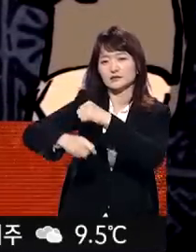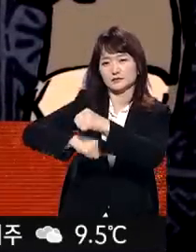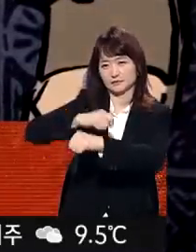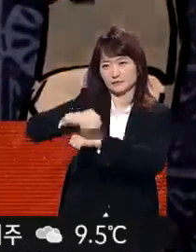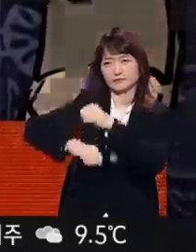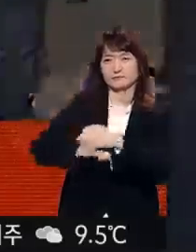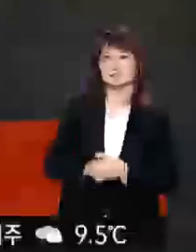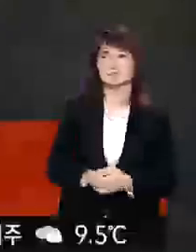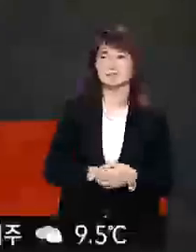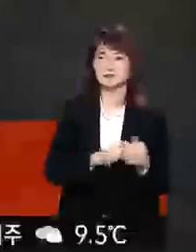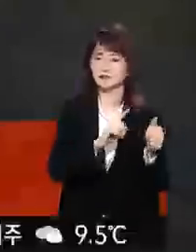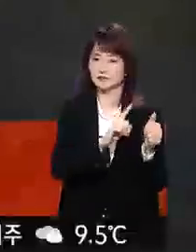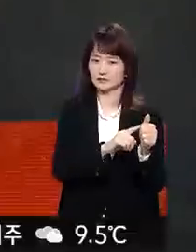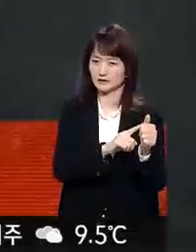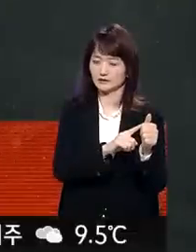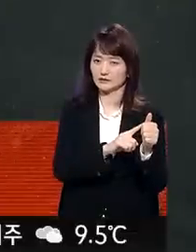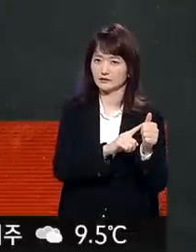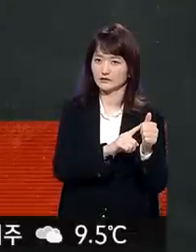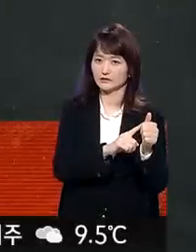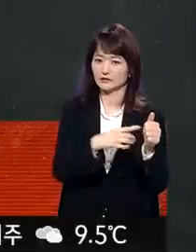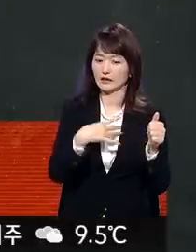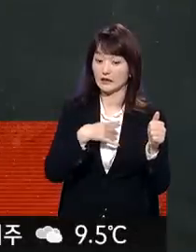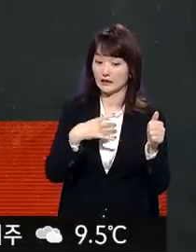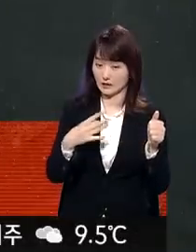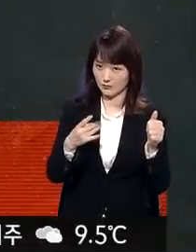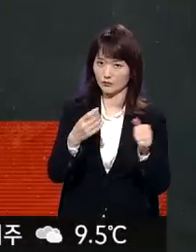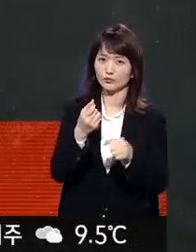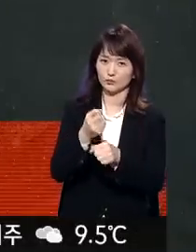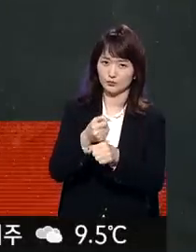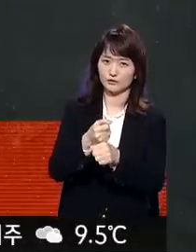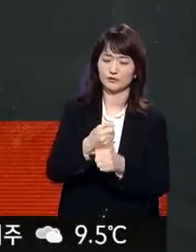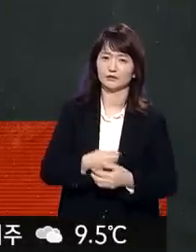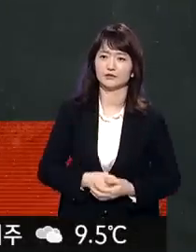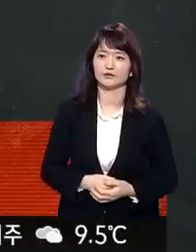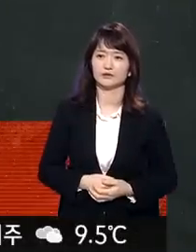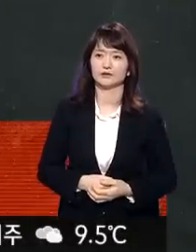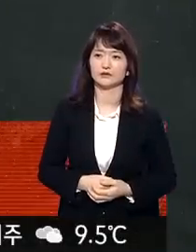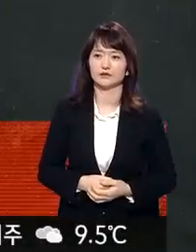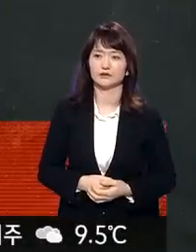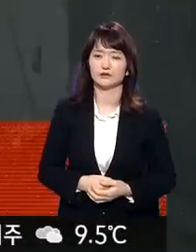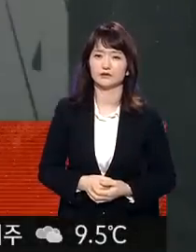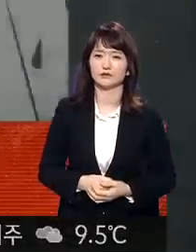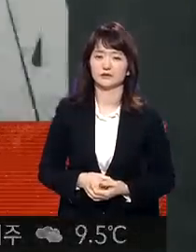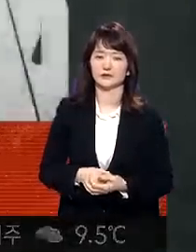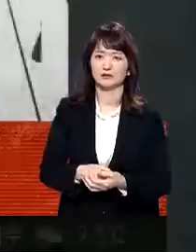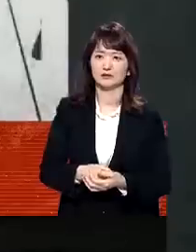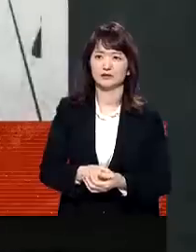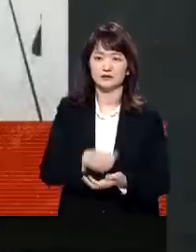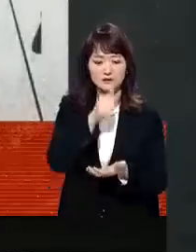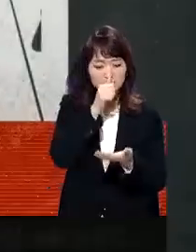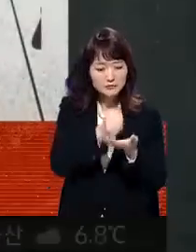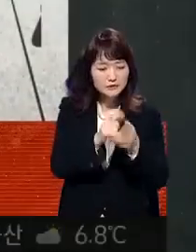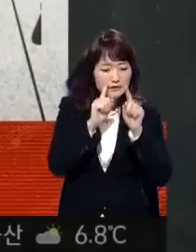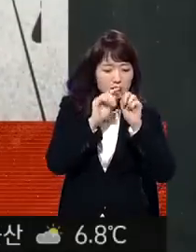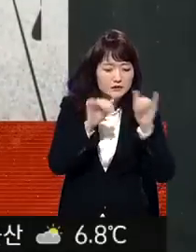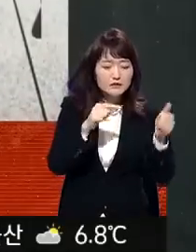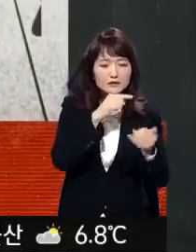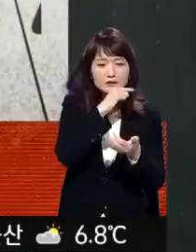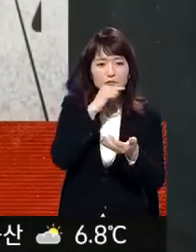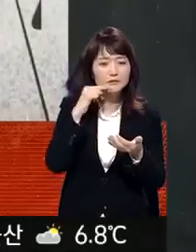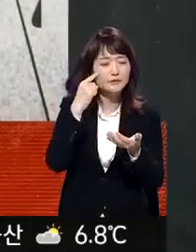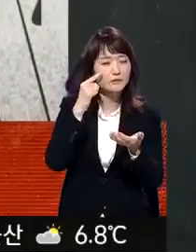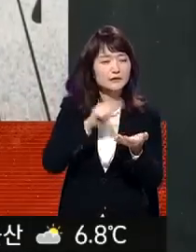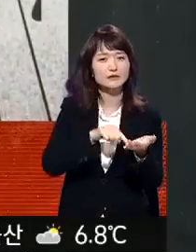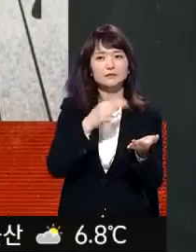그 상황을 작출을 했는 거예요, 작은 아들이. 뿐만 아니라 제일 처음에 그 피해자의 혈흔이 안 나왔다 그랬잖아요. 예. DNA가 안 나왔는데 방금